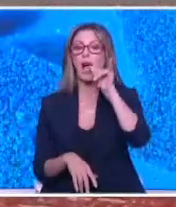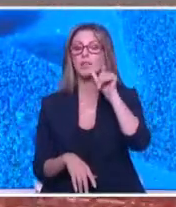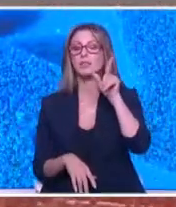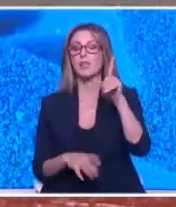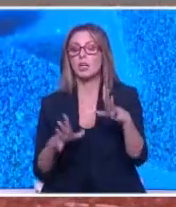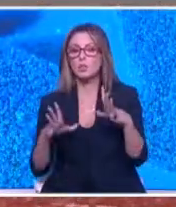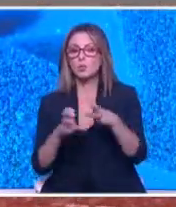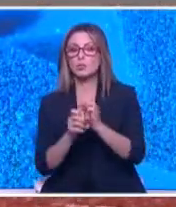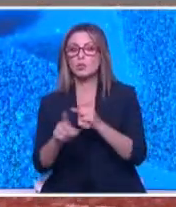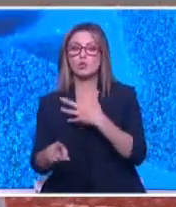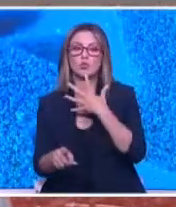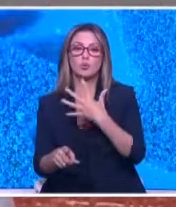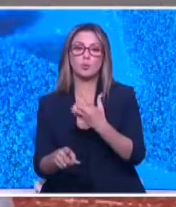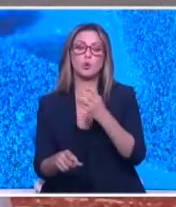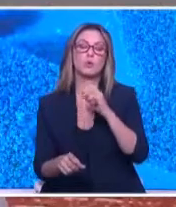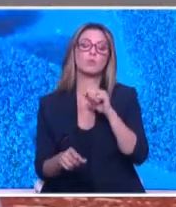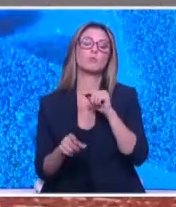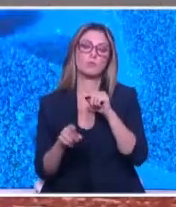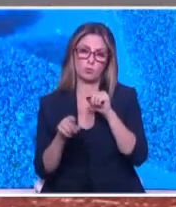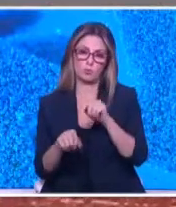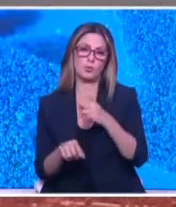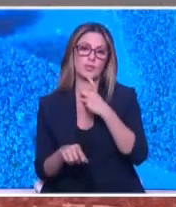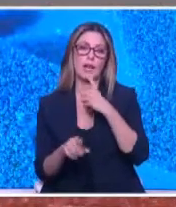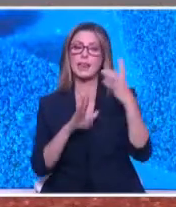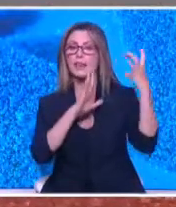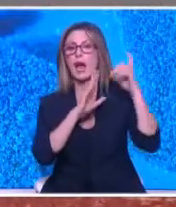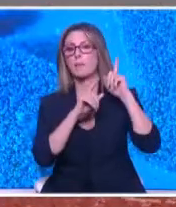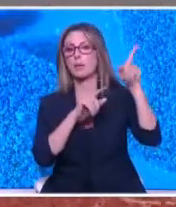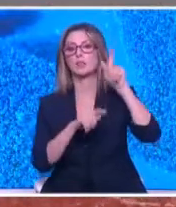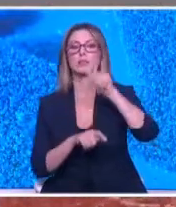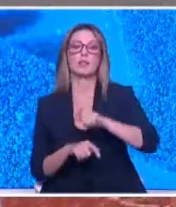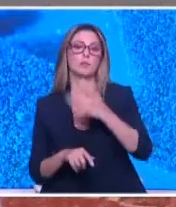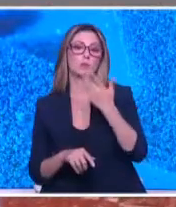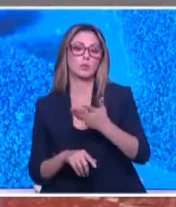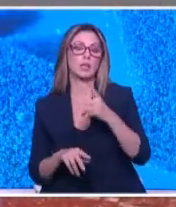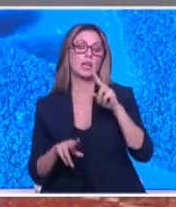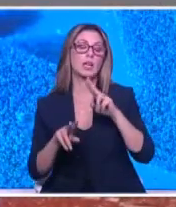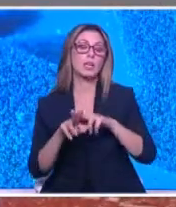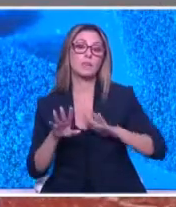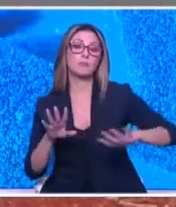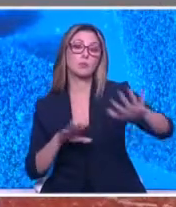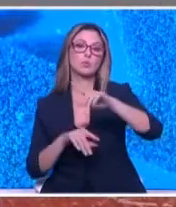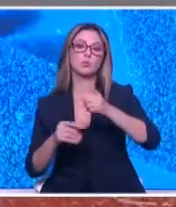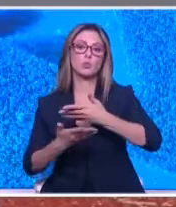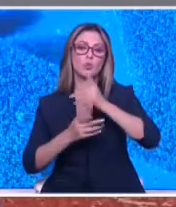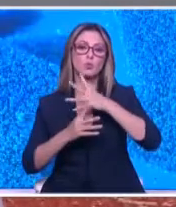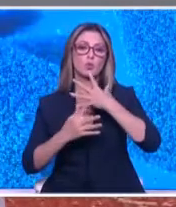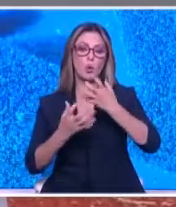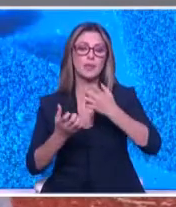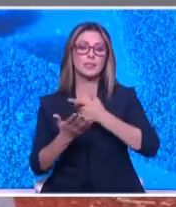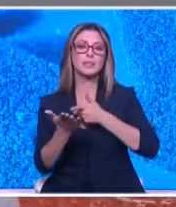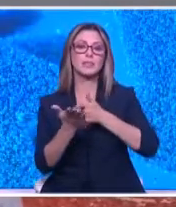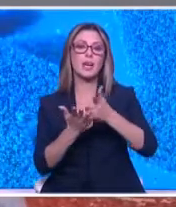kurutmalık domateslerinin önemli bölümü bu yıl yine Diyarbakır'dan karşılanıyor. Karacadağ eteklerinde kurulan domates